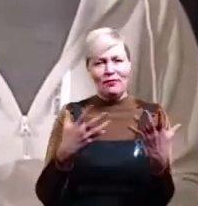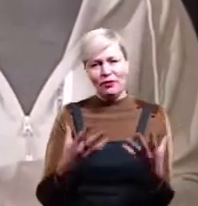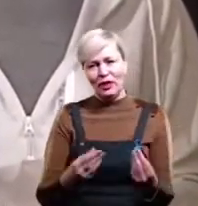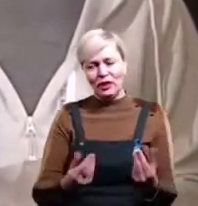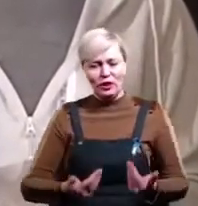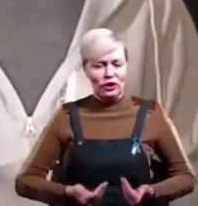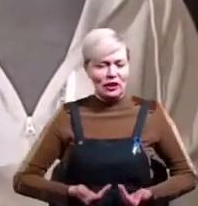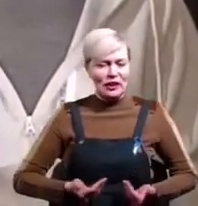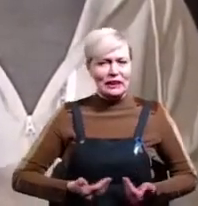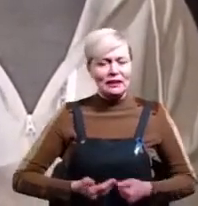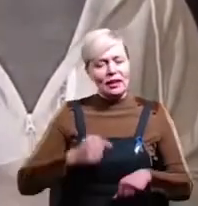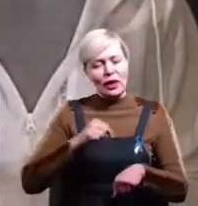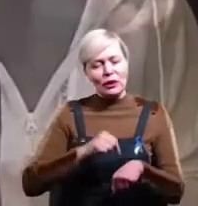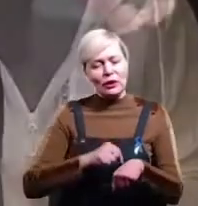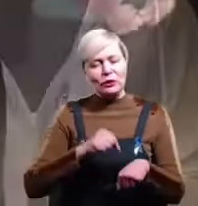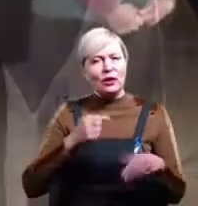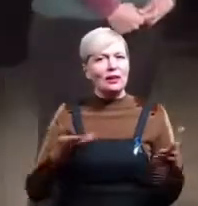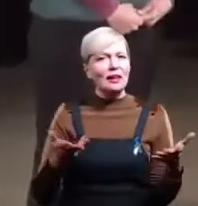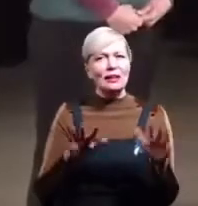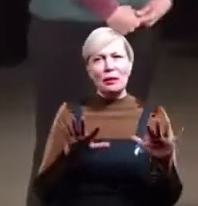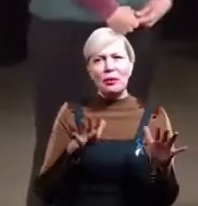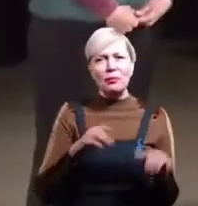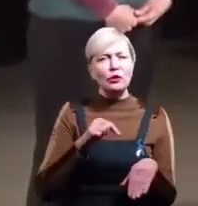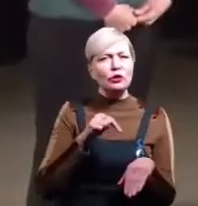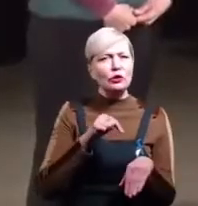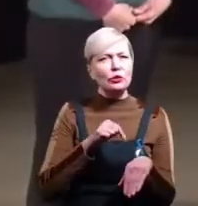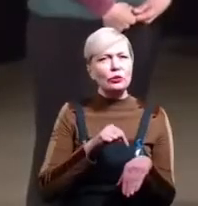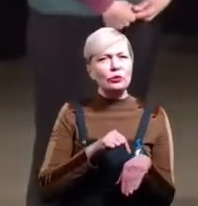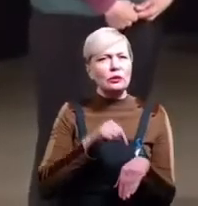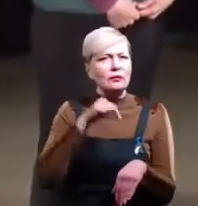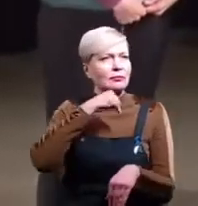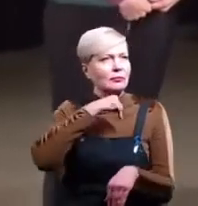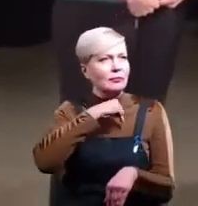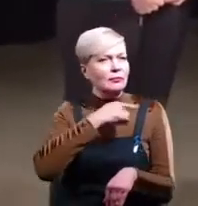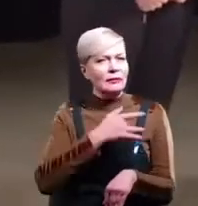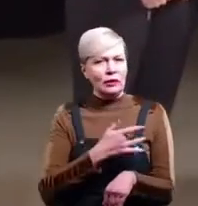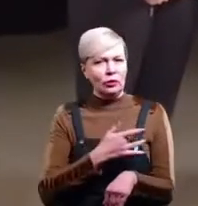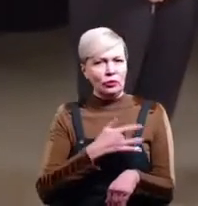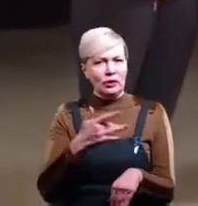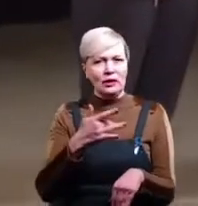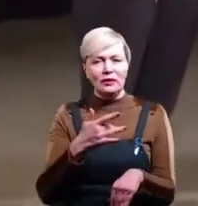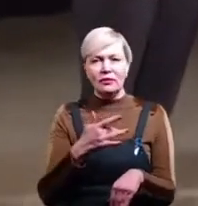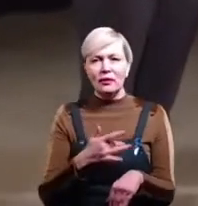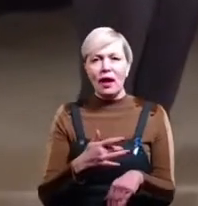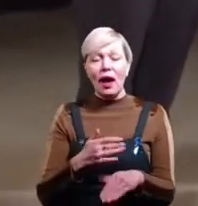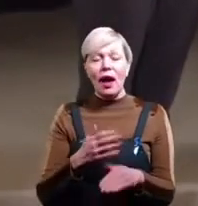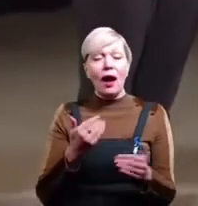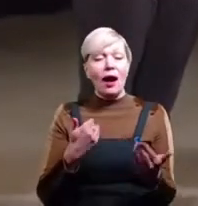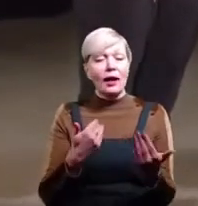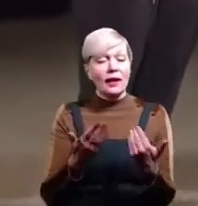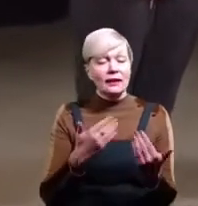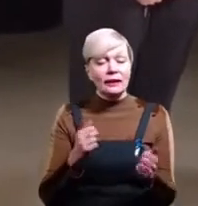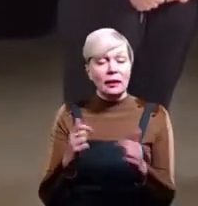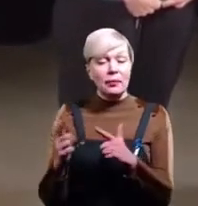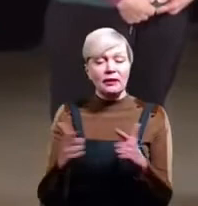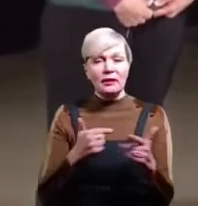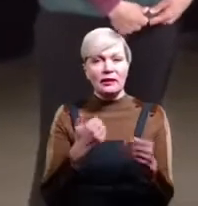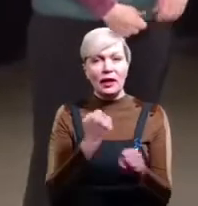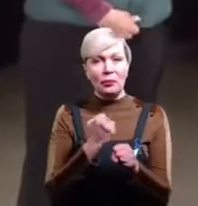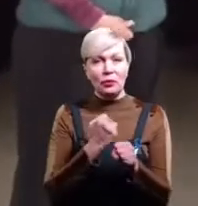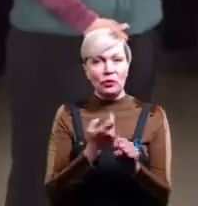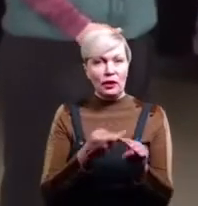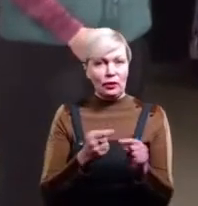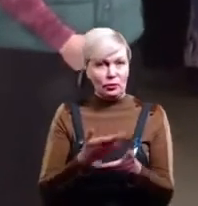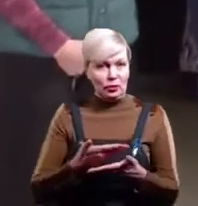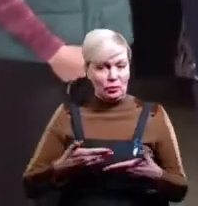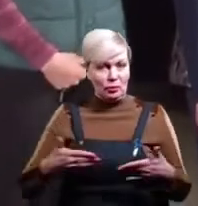ощущать какие-то моменты, чувствовать интуитивно. Касательно постановочной работы, которую мы делаем, это